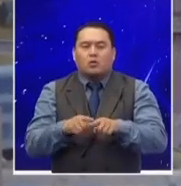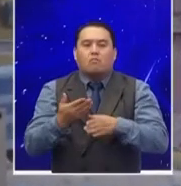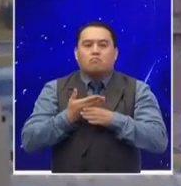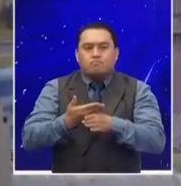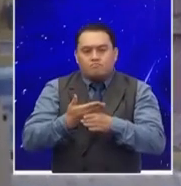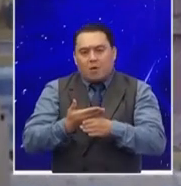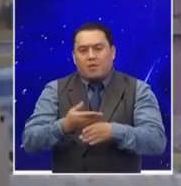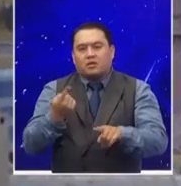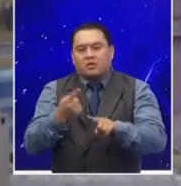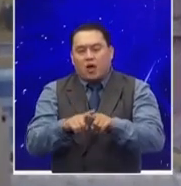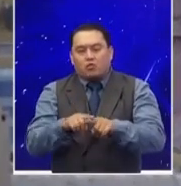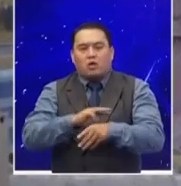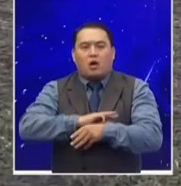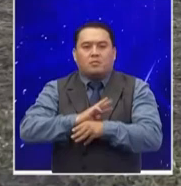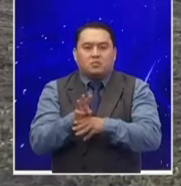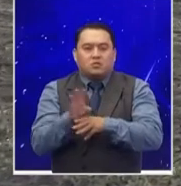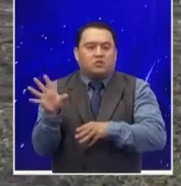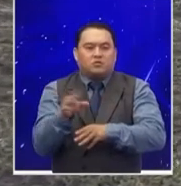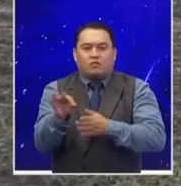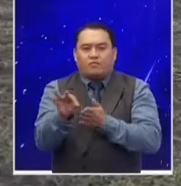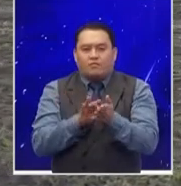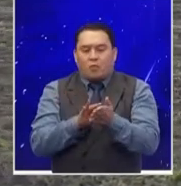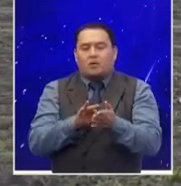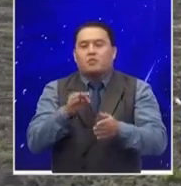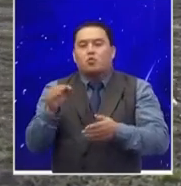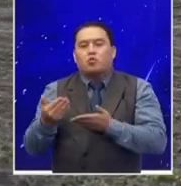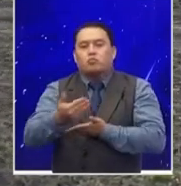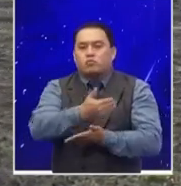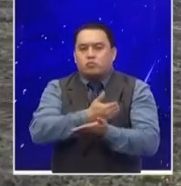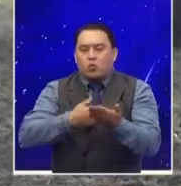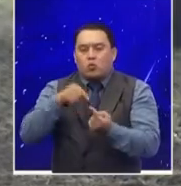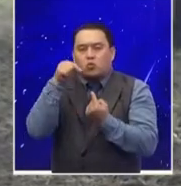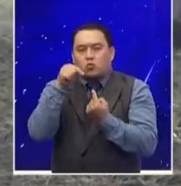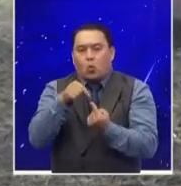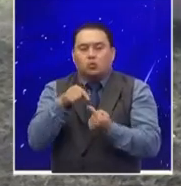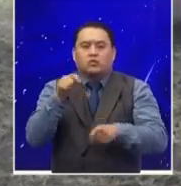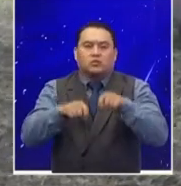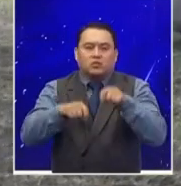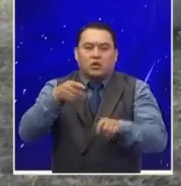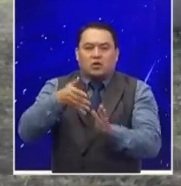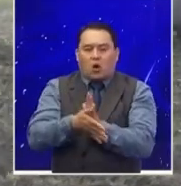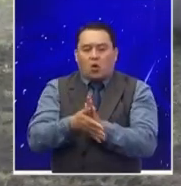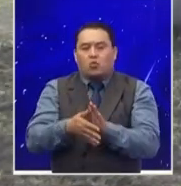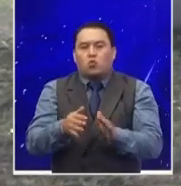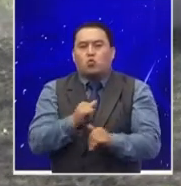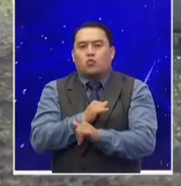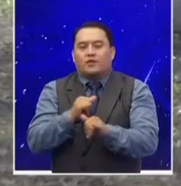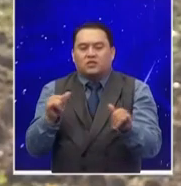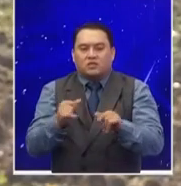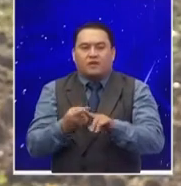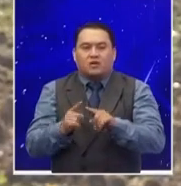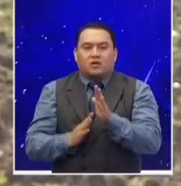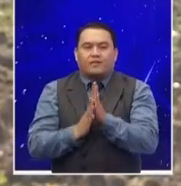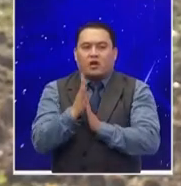помогает максимально продуктивно рассчитать плотность посева. Соответственно, идет точный расход семян, максимальная всхожесть и рост корнеплода.